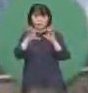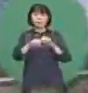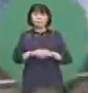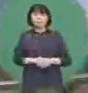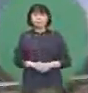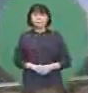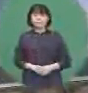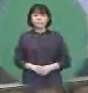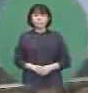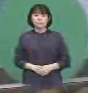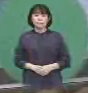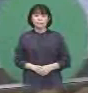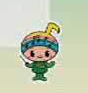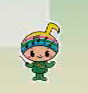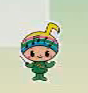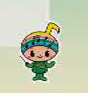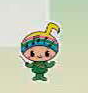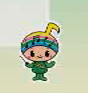ます